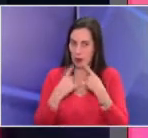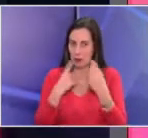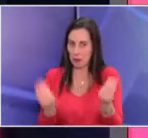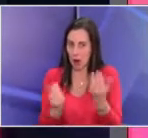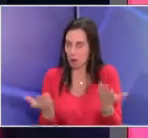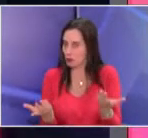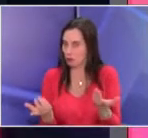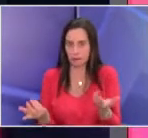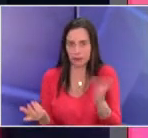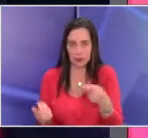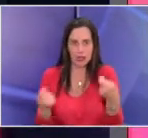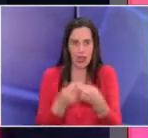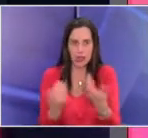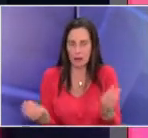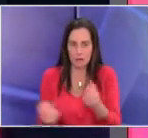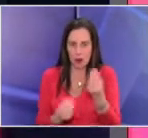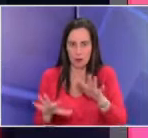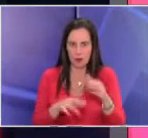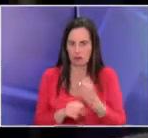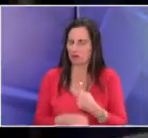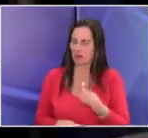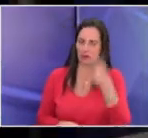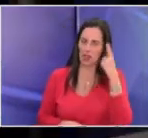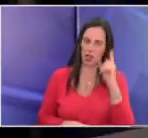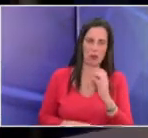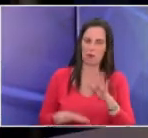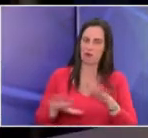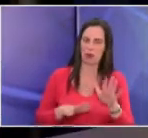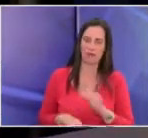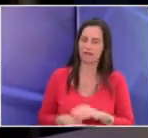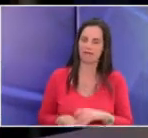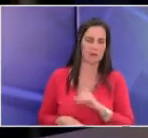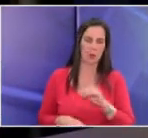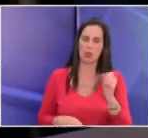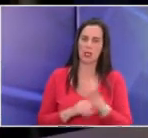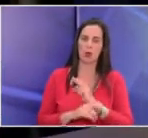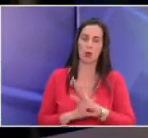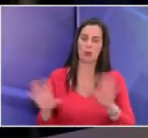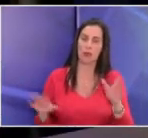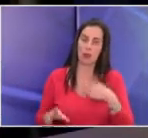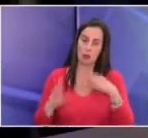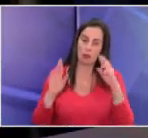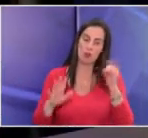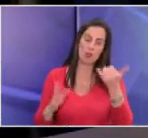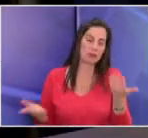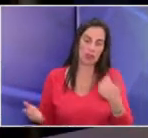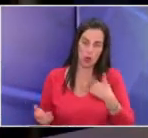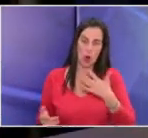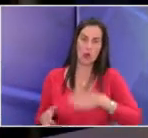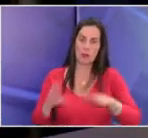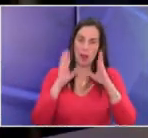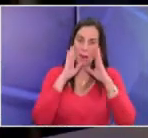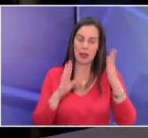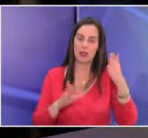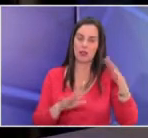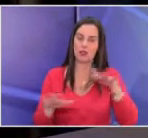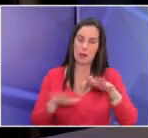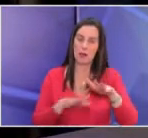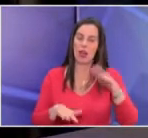הביך אותי ברמה הפרסונלית, איך אישה עומדת ככה. וחשבתי, האם בעצם העובדה